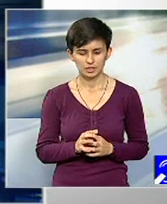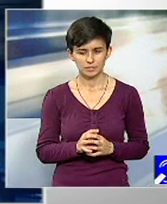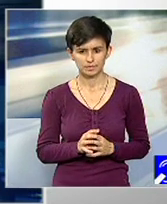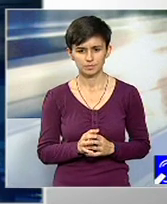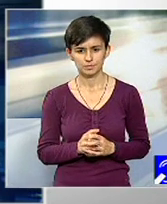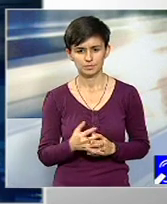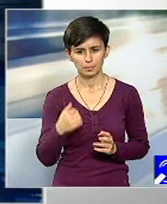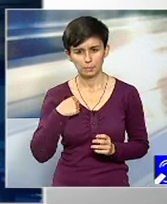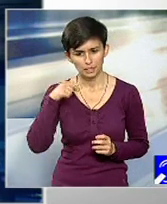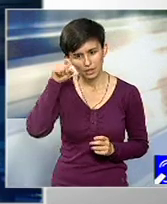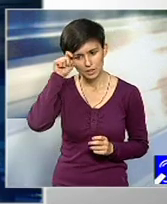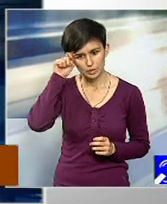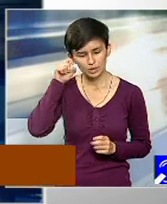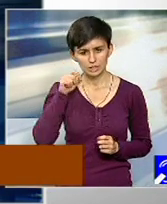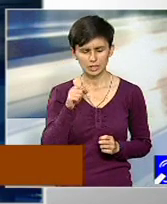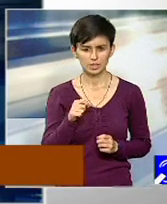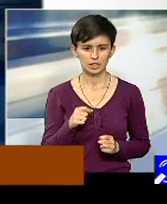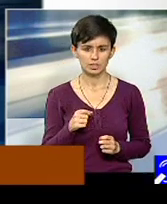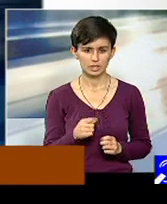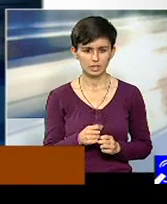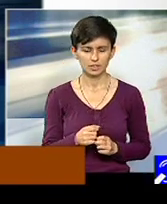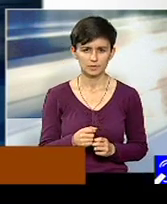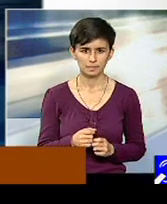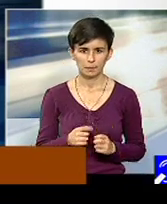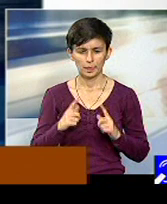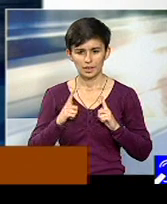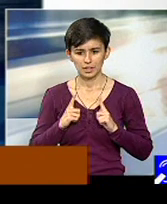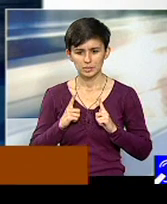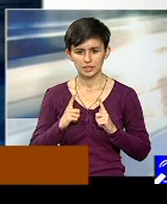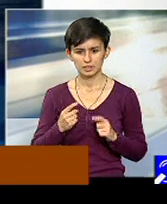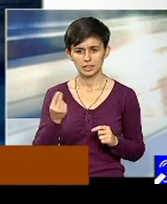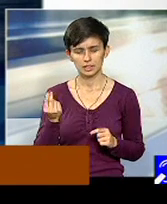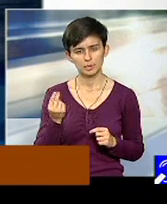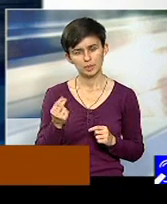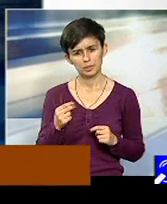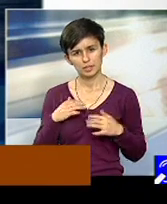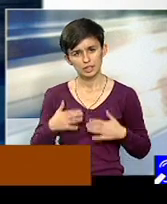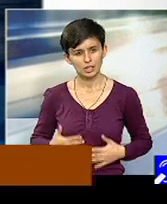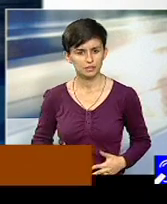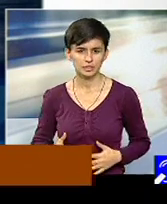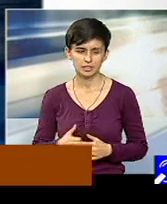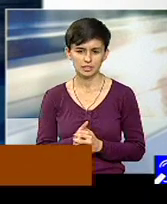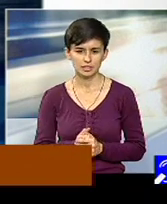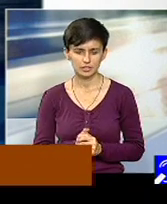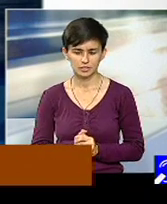că un pic, am stat un pic mai bine din punct de vedere fizic, nu mult, un pic.